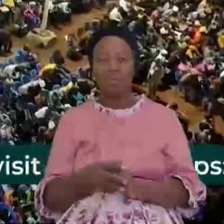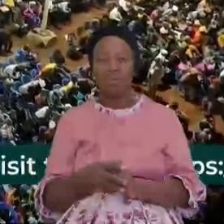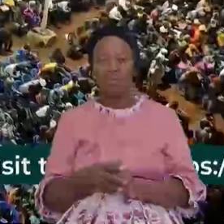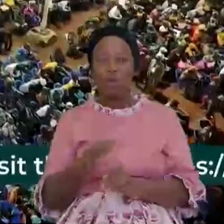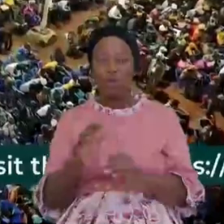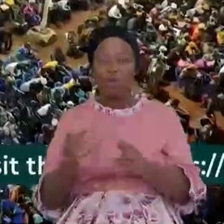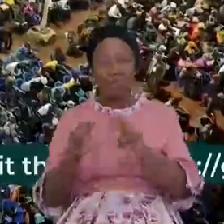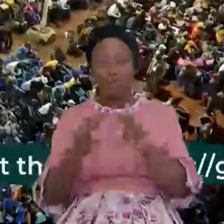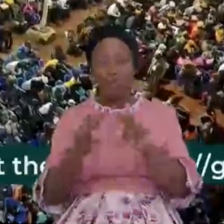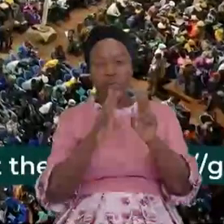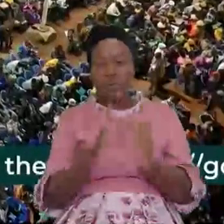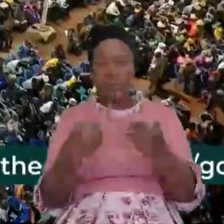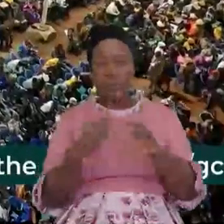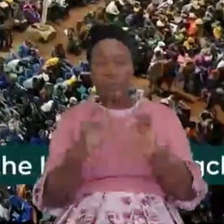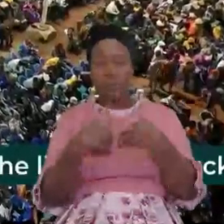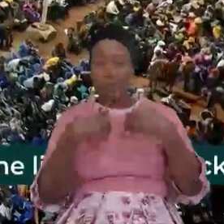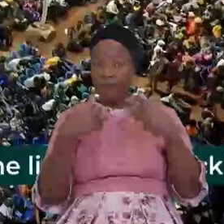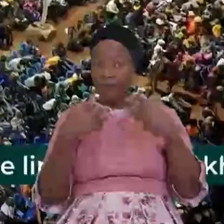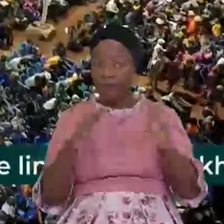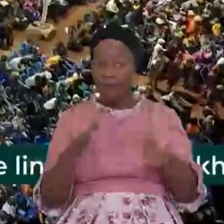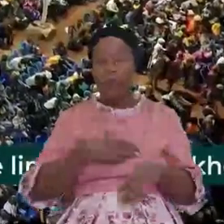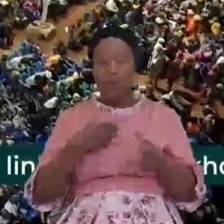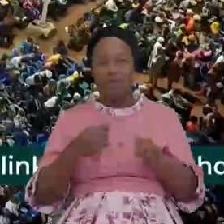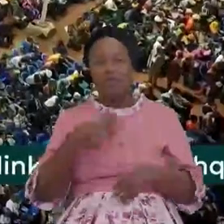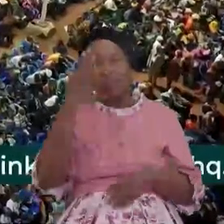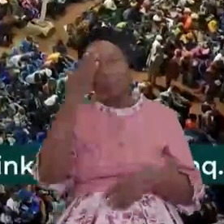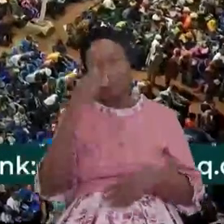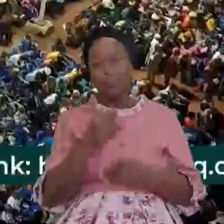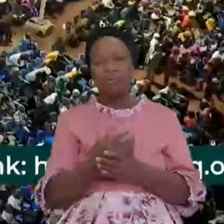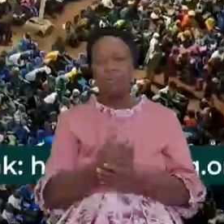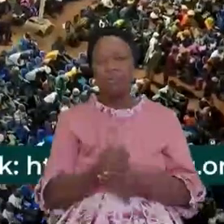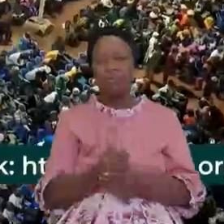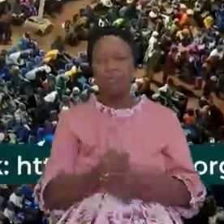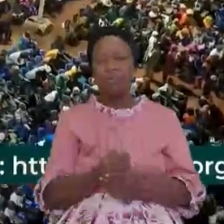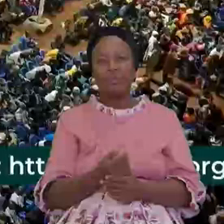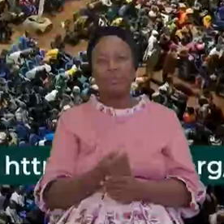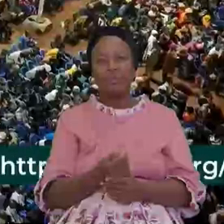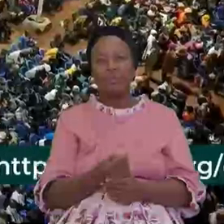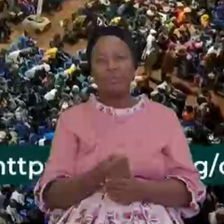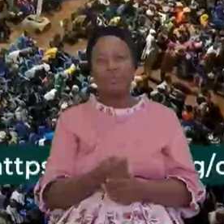signe. Supervisors, if you are done, please let me know.